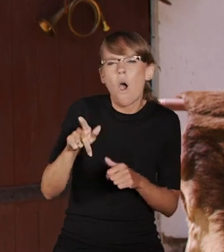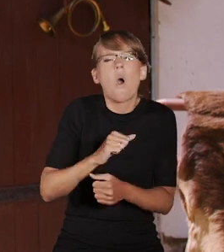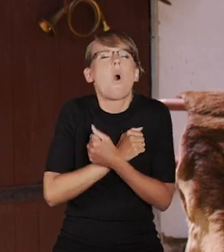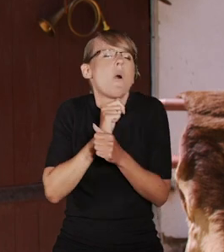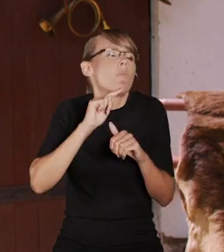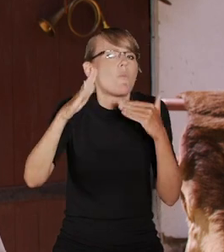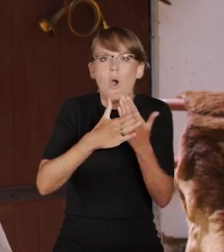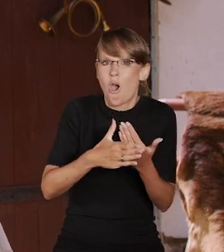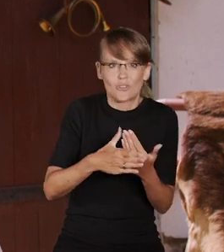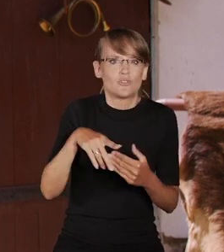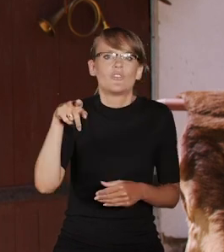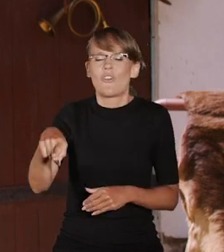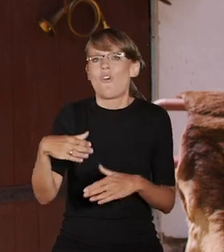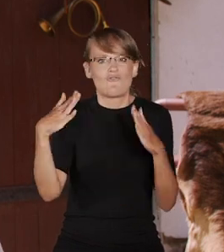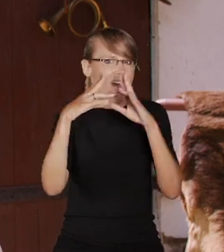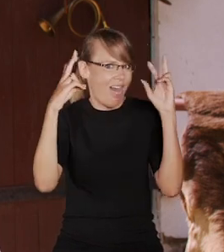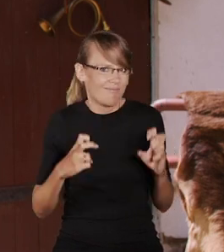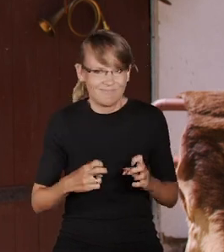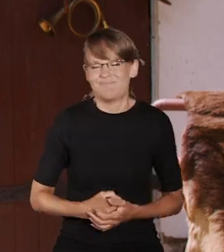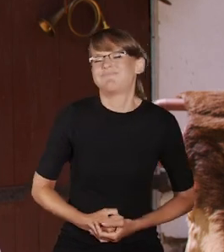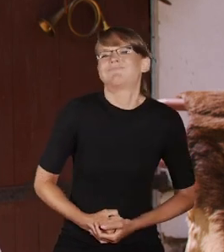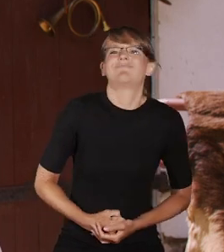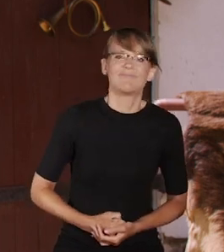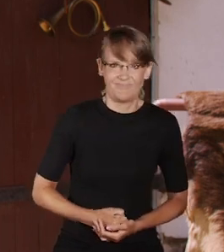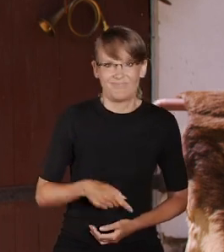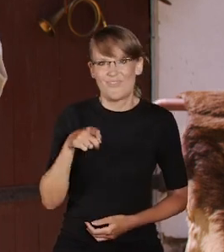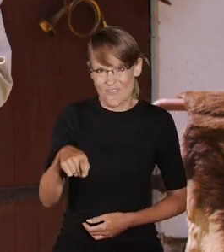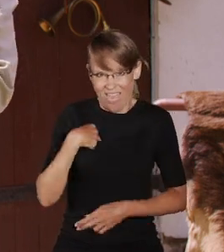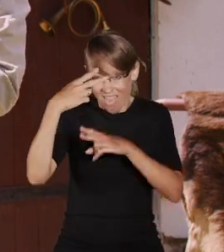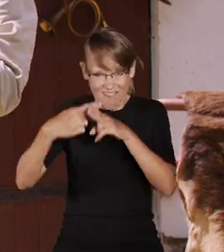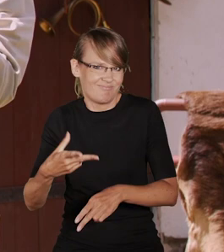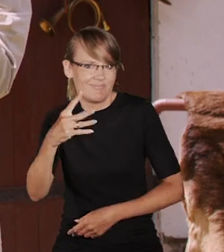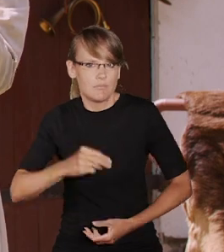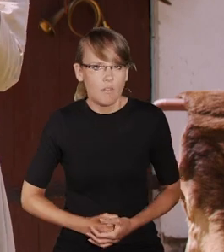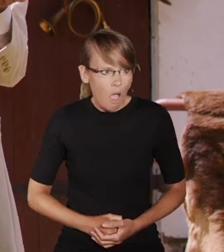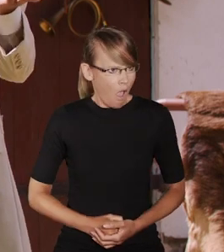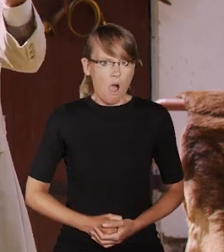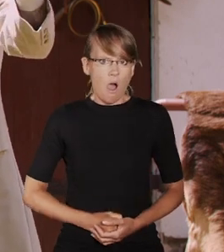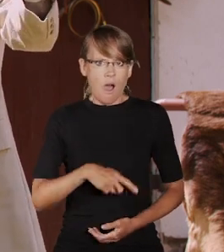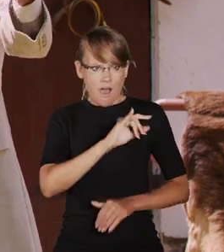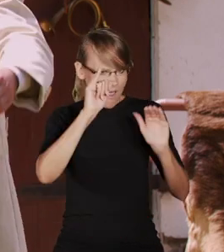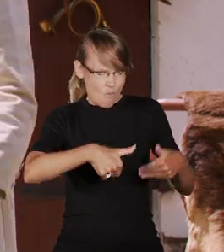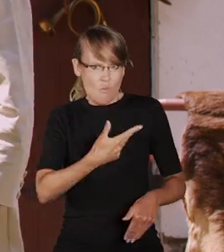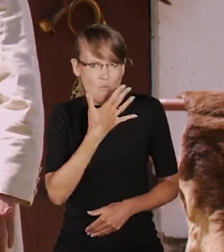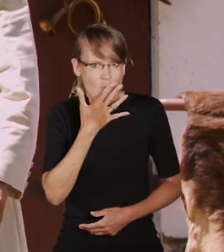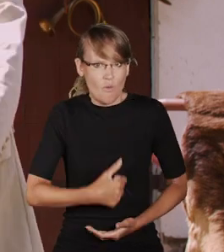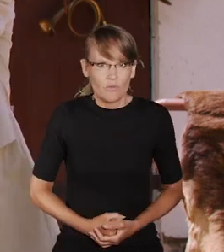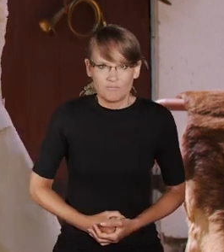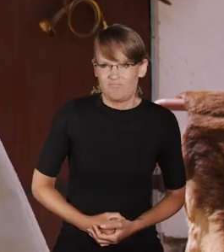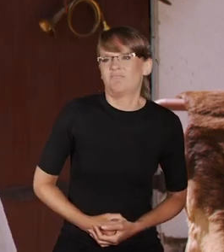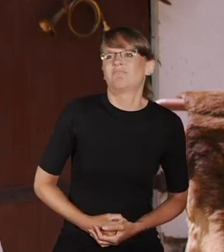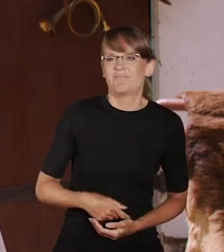dwór, spojrzy w okna i pomyśli: och, tutaj mieszka tajemnicza Heloiza, która z miłości do męża zamurowała się w czterech